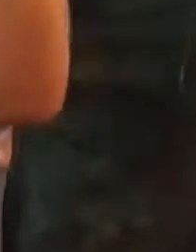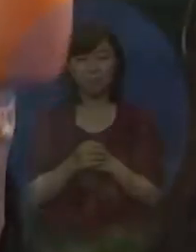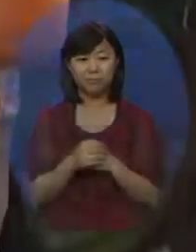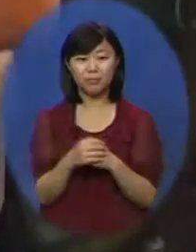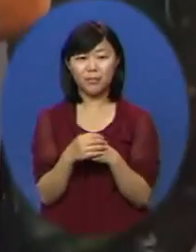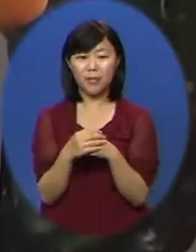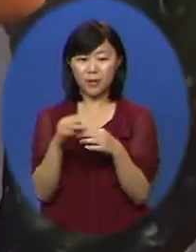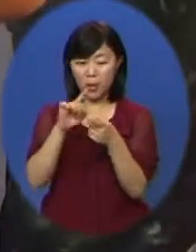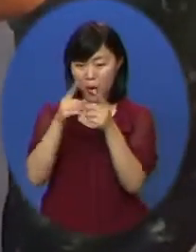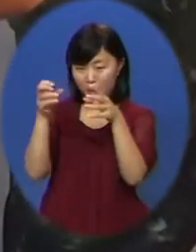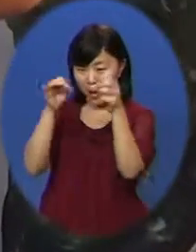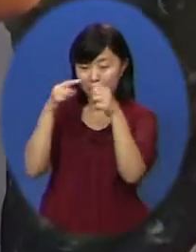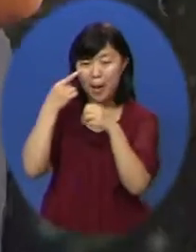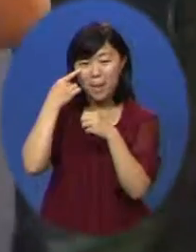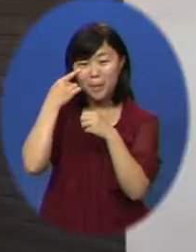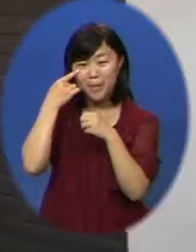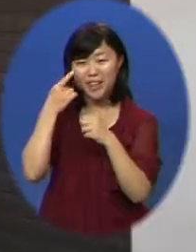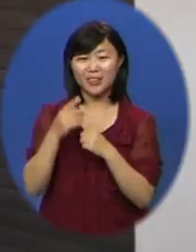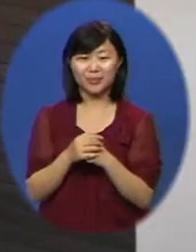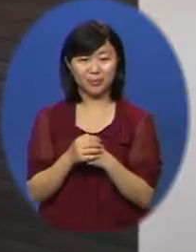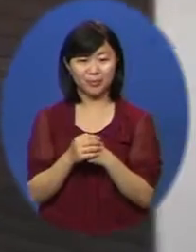이야기를 나눠보기로 했다.